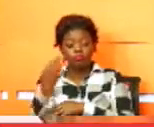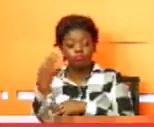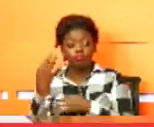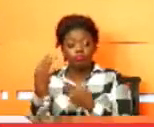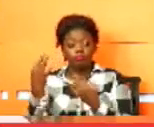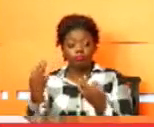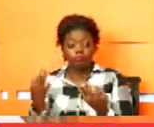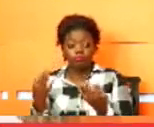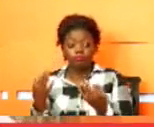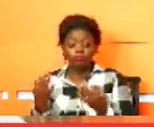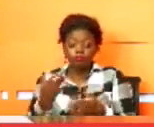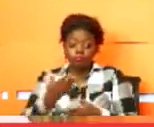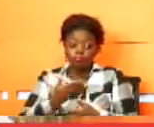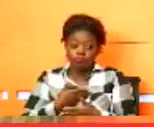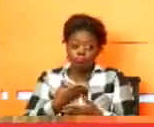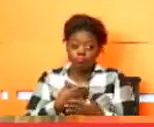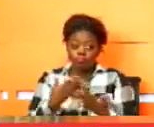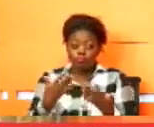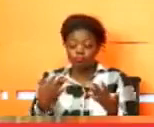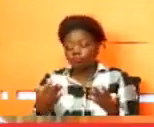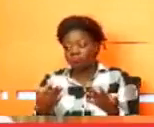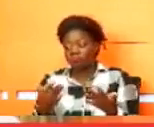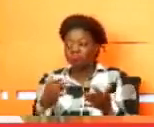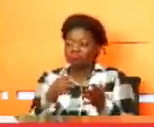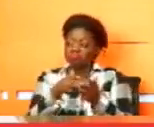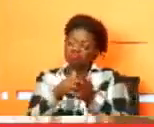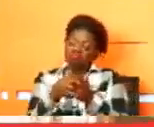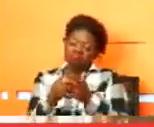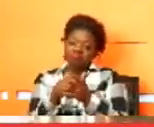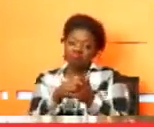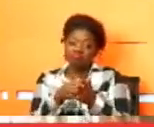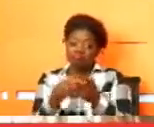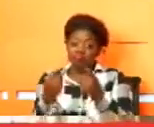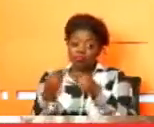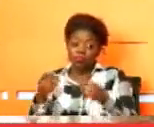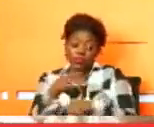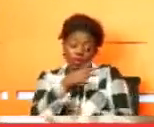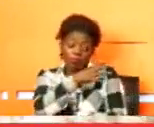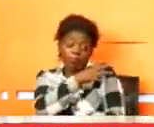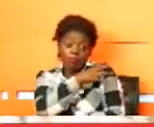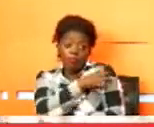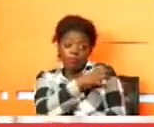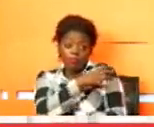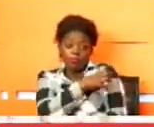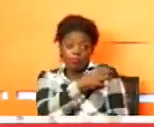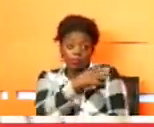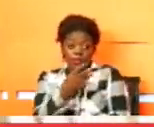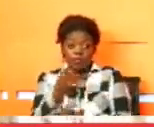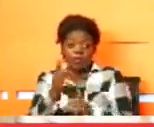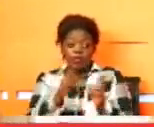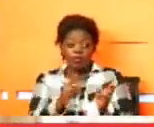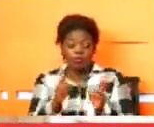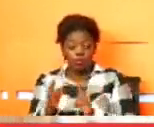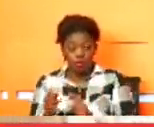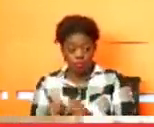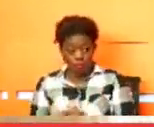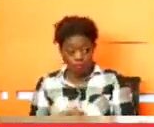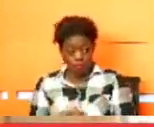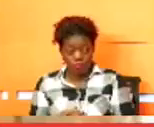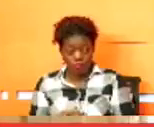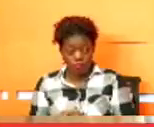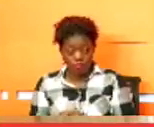yali ayinamu akasujja katono naye nga pressure ye ya bulijjo abadde